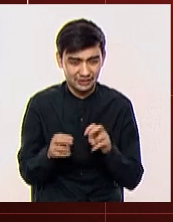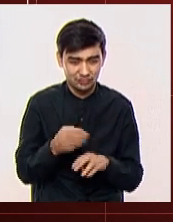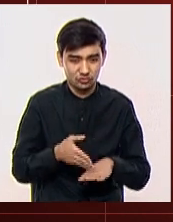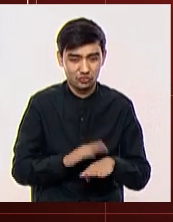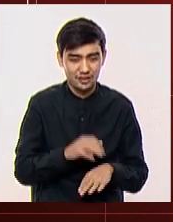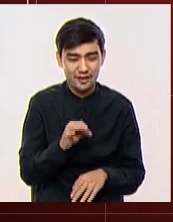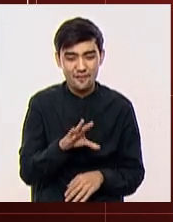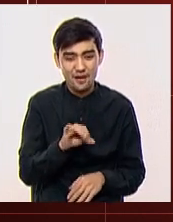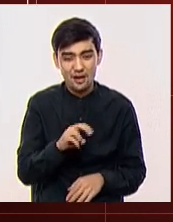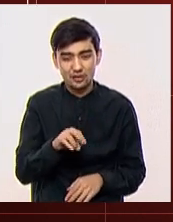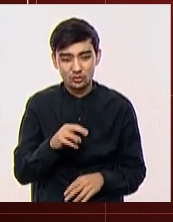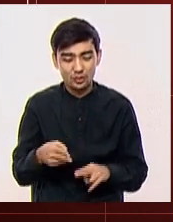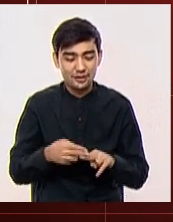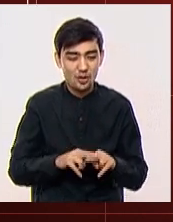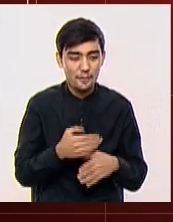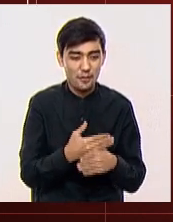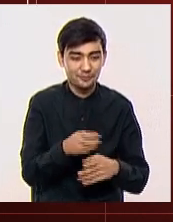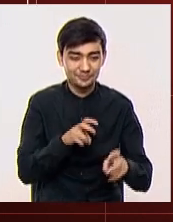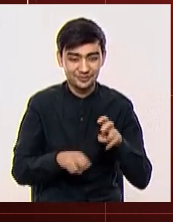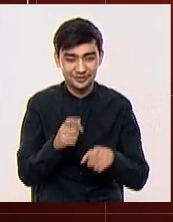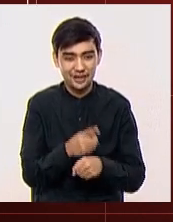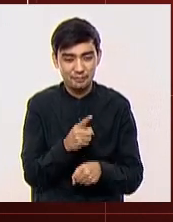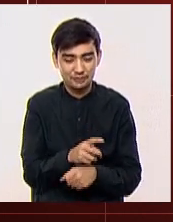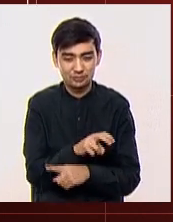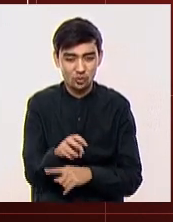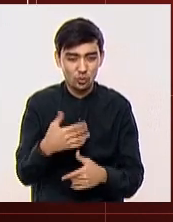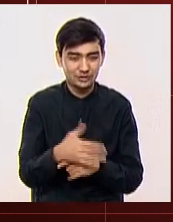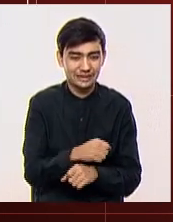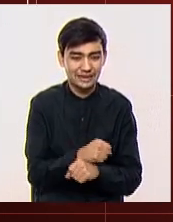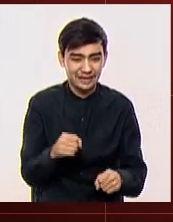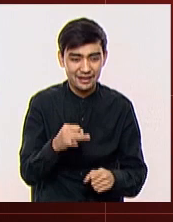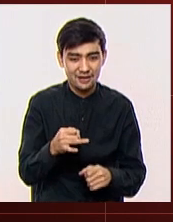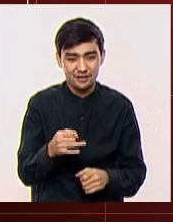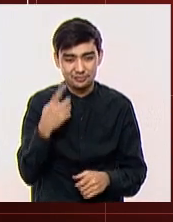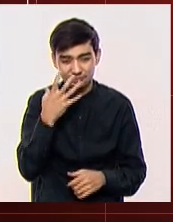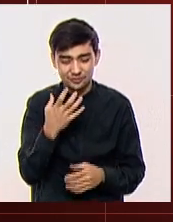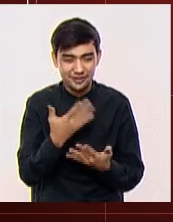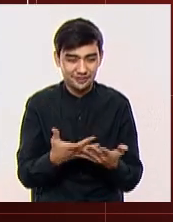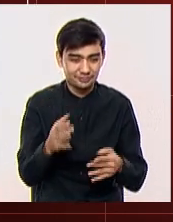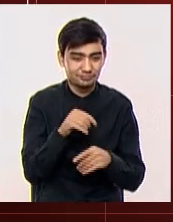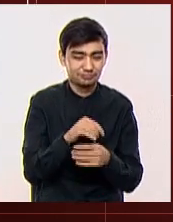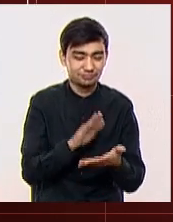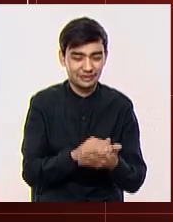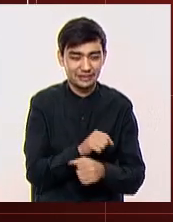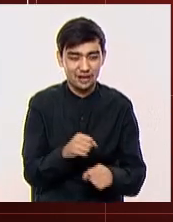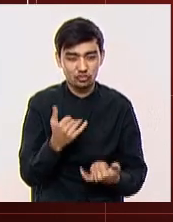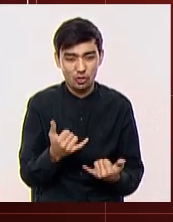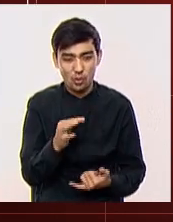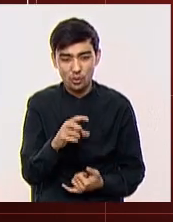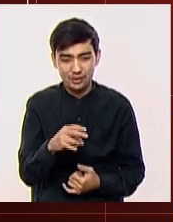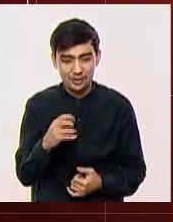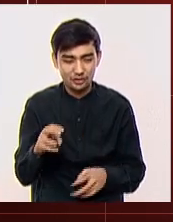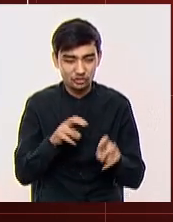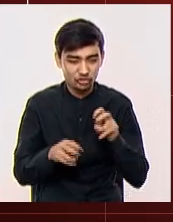осложняется тем, что волонтерам, которые помогают в розыске, запретили ходить по улицам и расклеивать объявления. Поэтому они ищут онлайн,